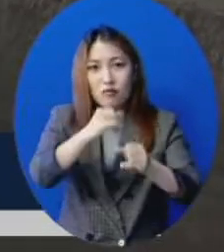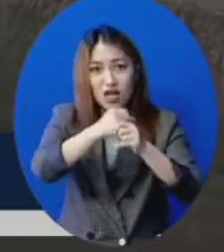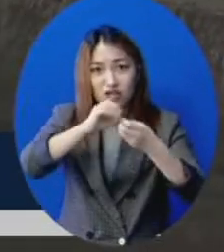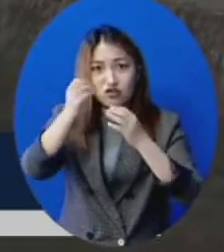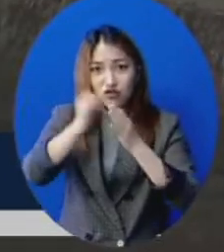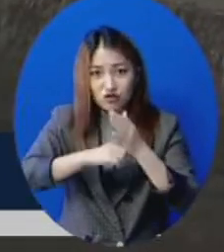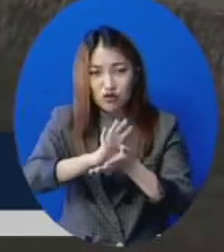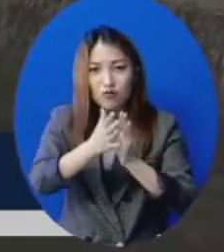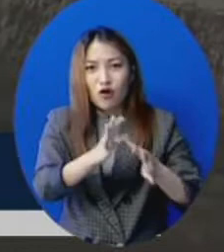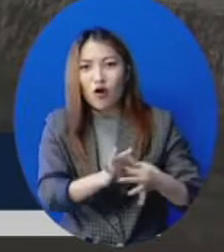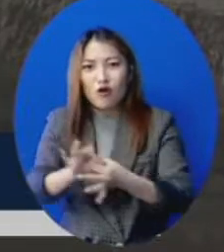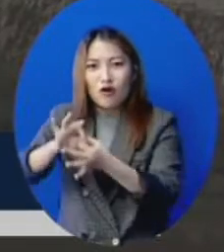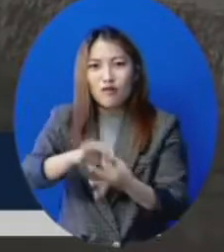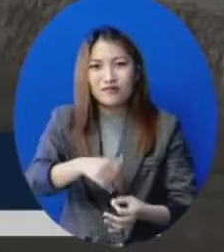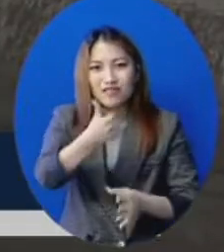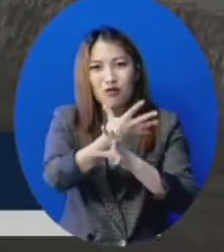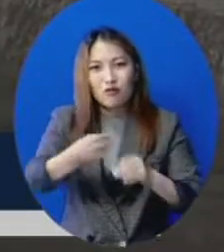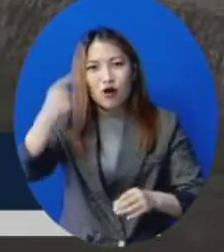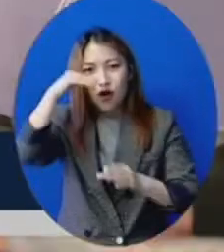байгааг судлаачид шүмжиллээ.